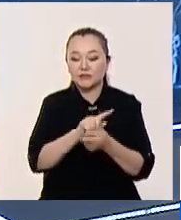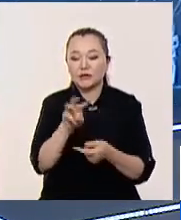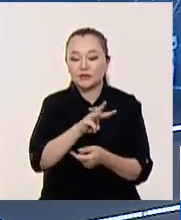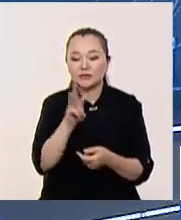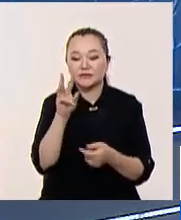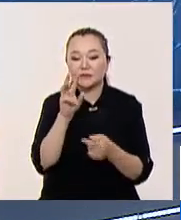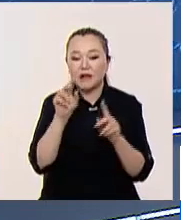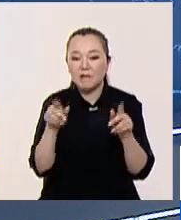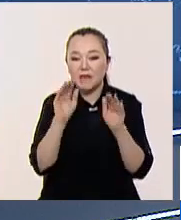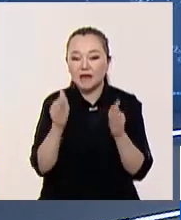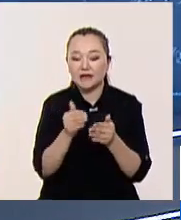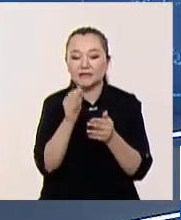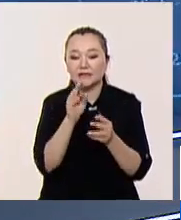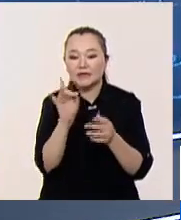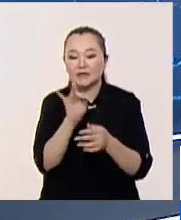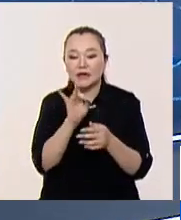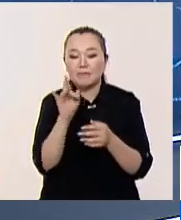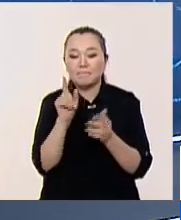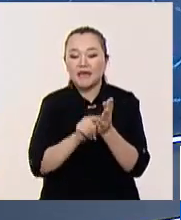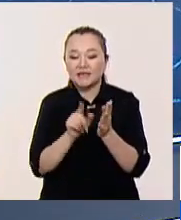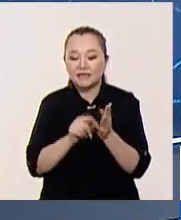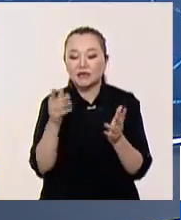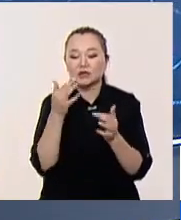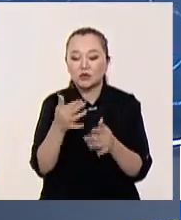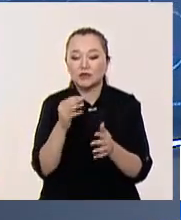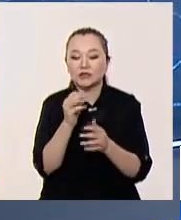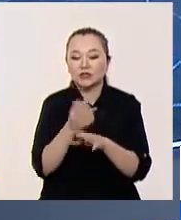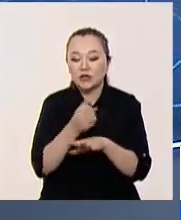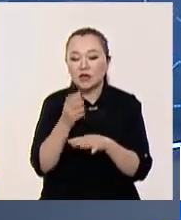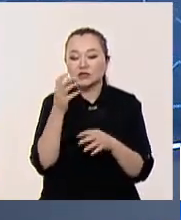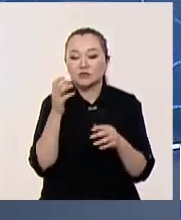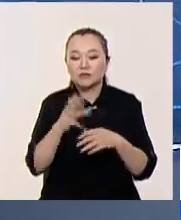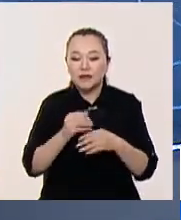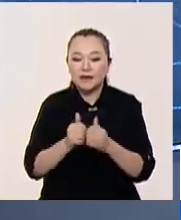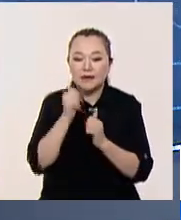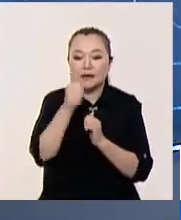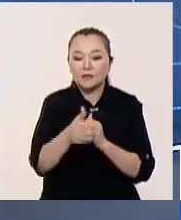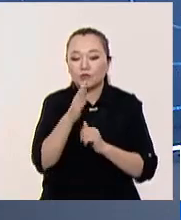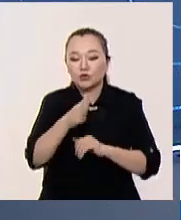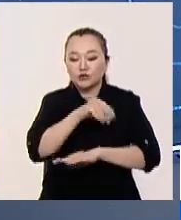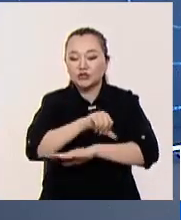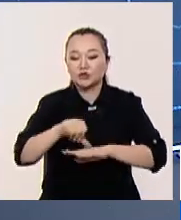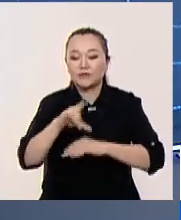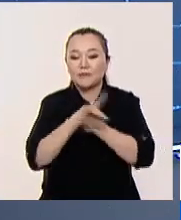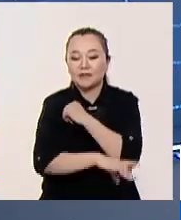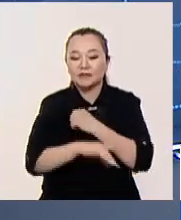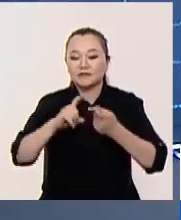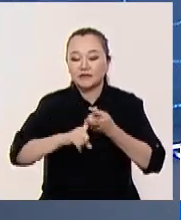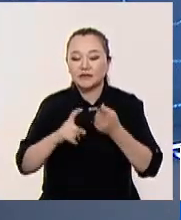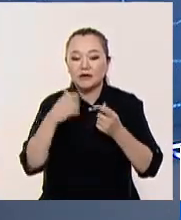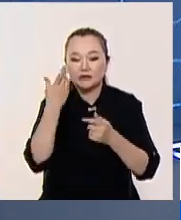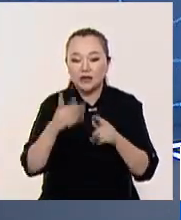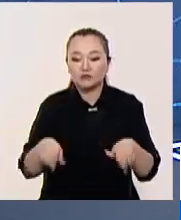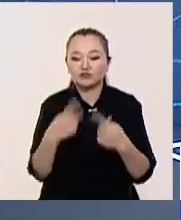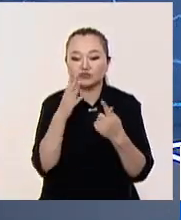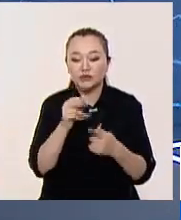размер пенсий. Когда же казахстанцы смогут повысить свои доходы и перешагнуть через черту бедности, узнавала моя коллега Адина Смагулова. Адина,